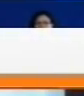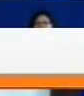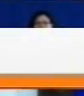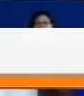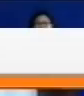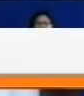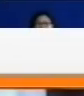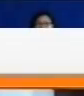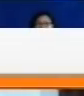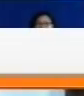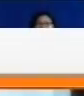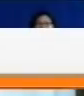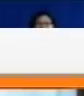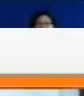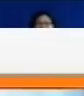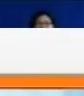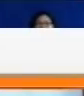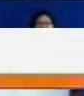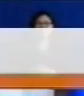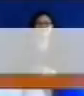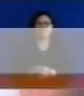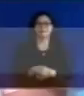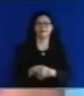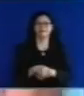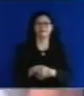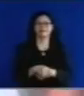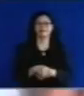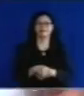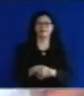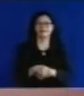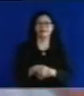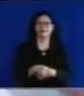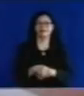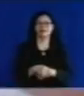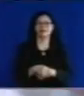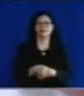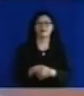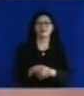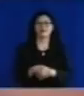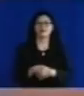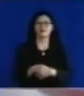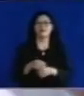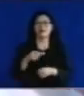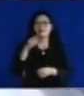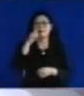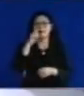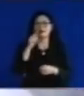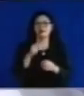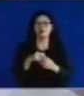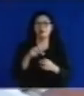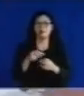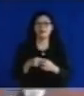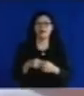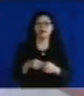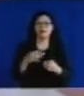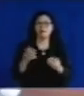Pak Narjo nampaknya salah data, ya. Justru pada saat